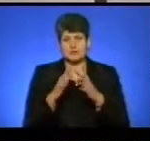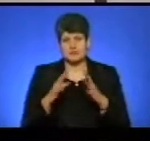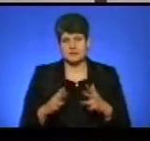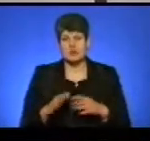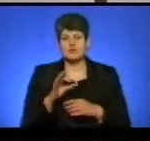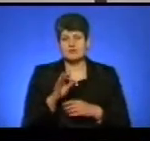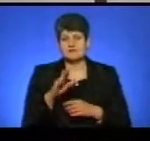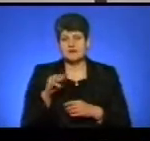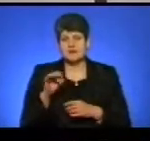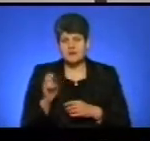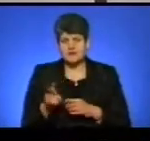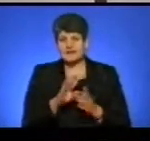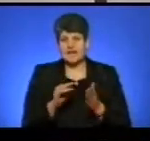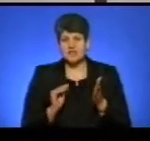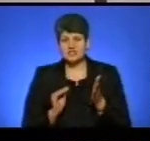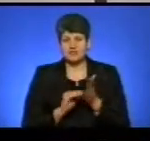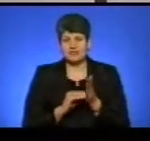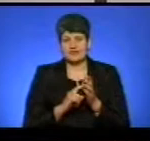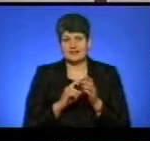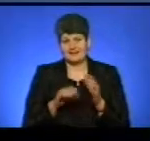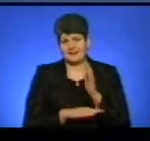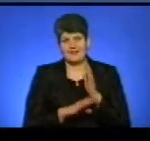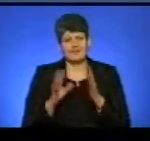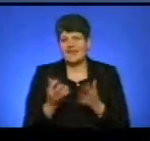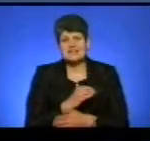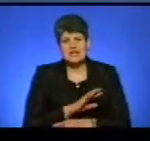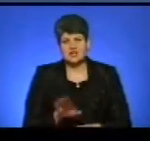Олександра Вітряка, нечіпованих дерев не знайшли.